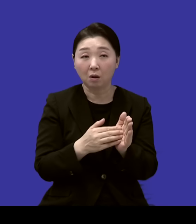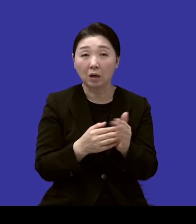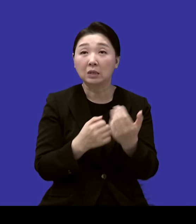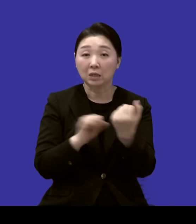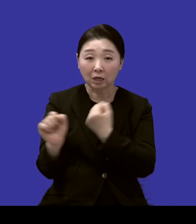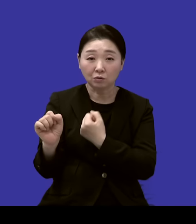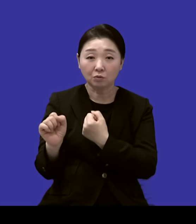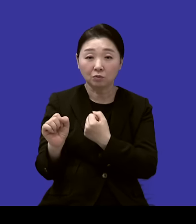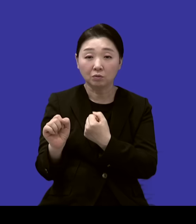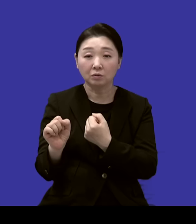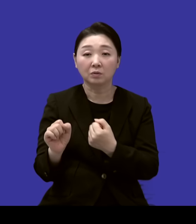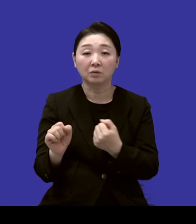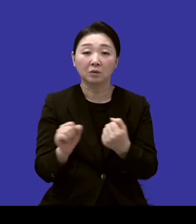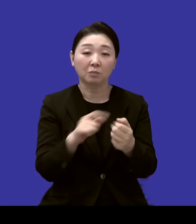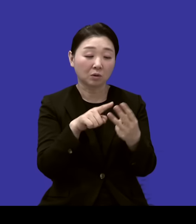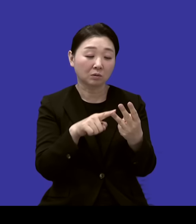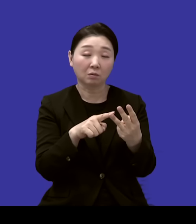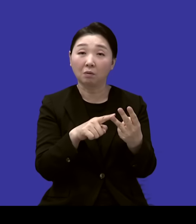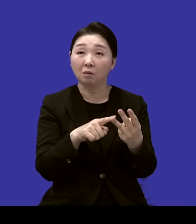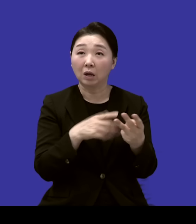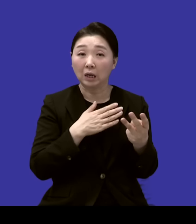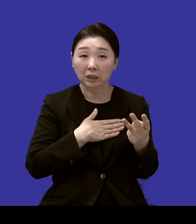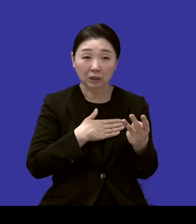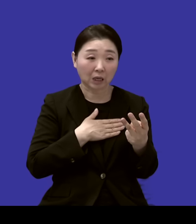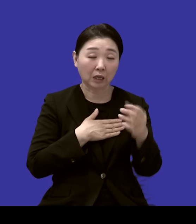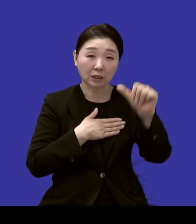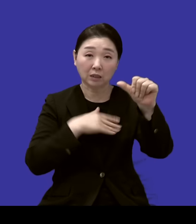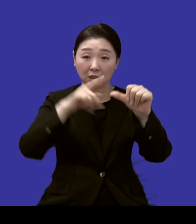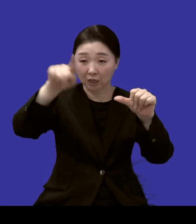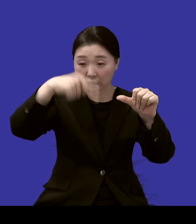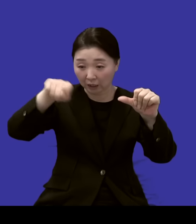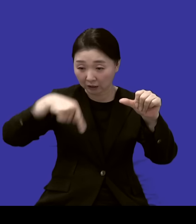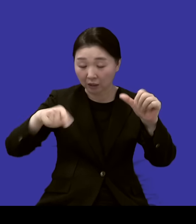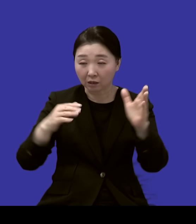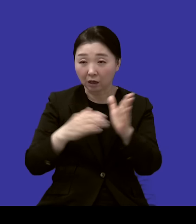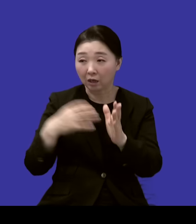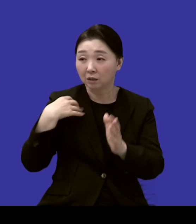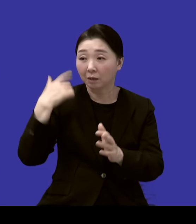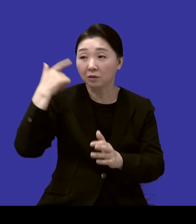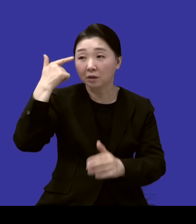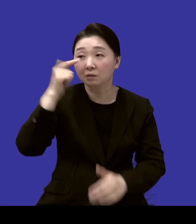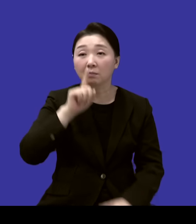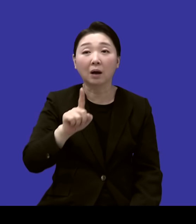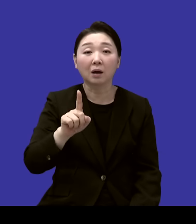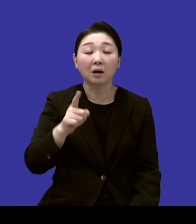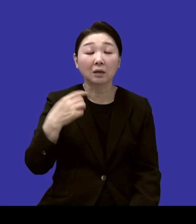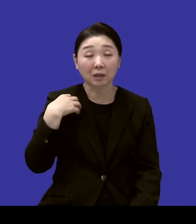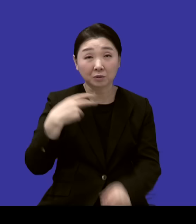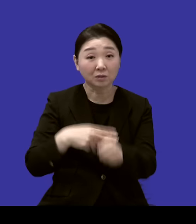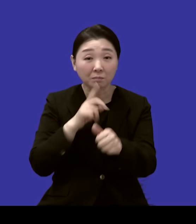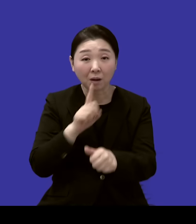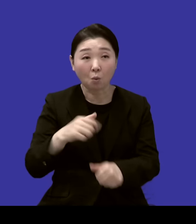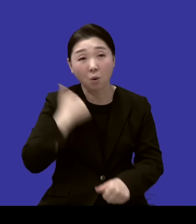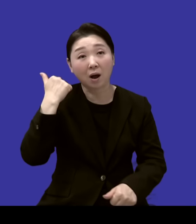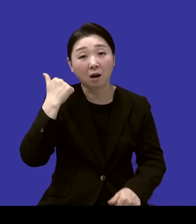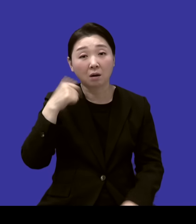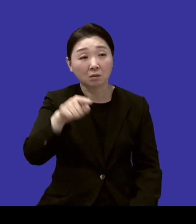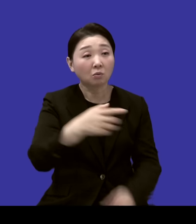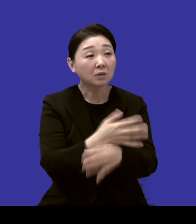뭐 새 부모님 뭐 이런 이야기가 있는데 다 제가 5개를 다 체크하니까 네. 담임 선생님이 막 엄청 화내시면서 네. 이거